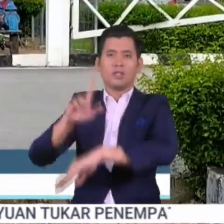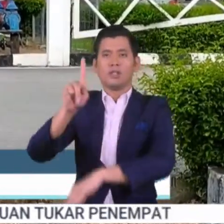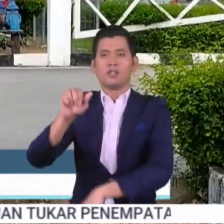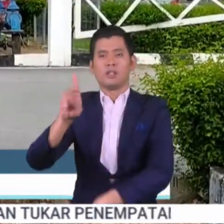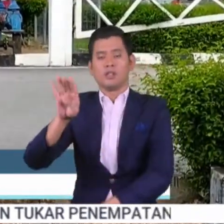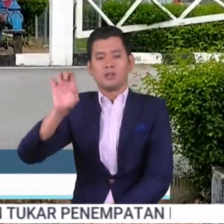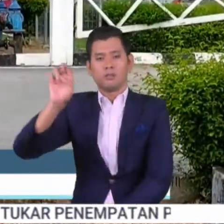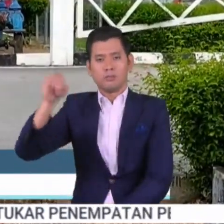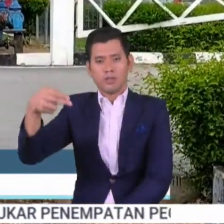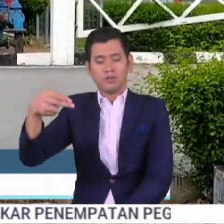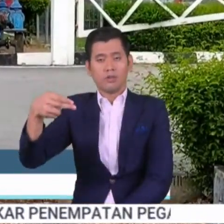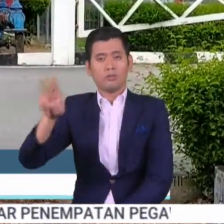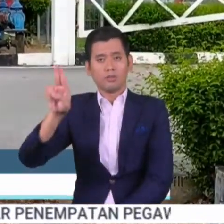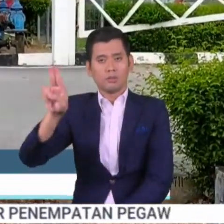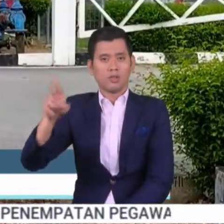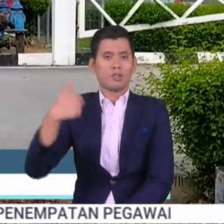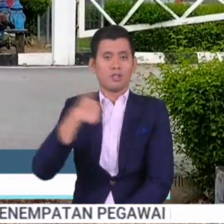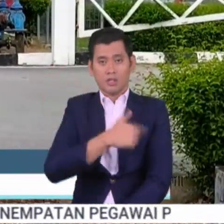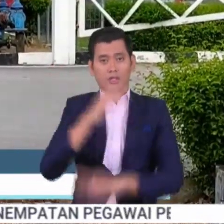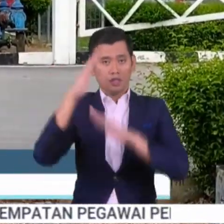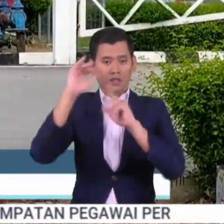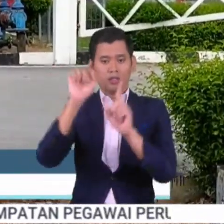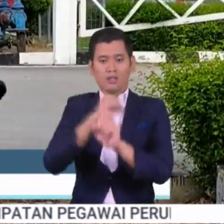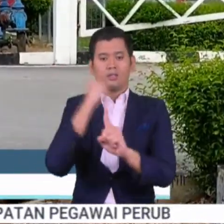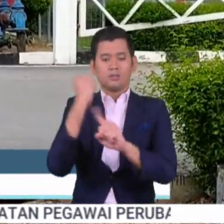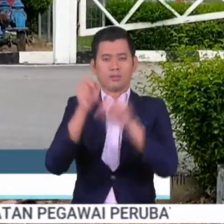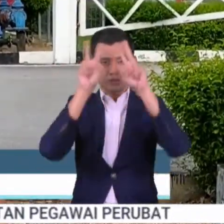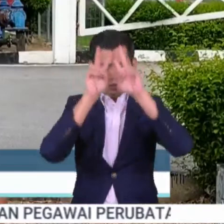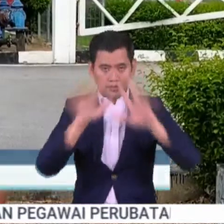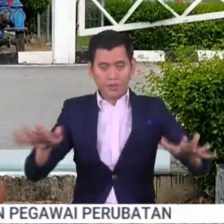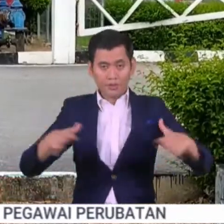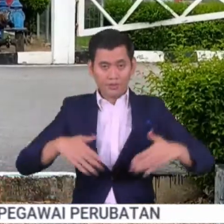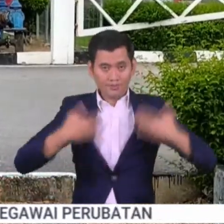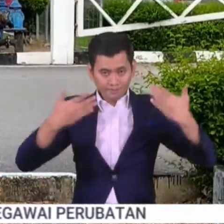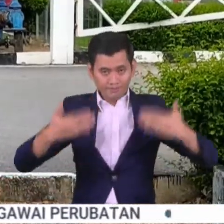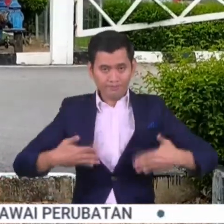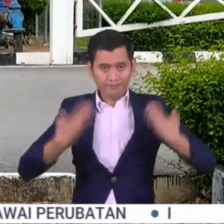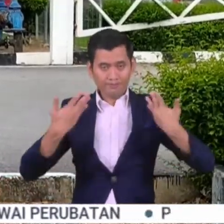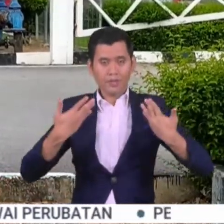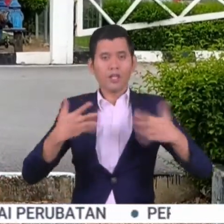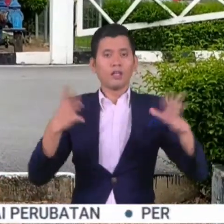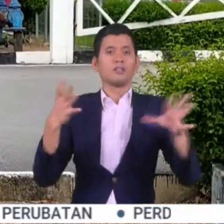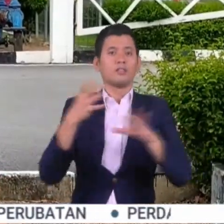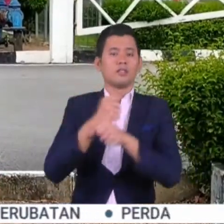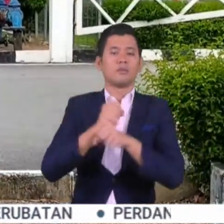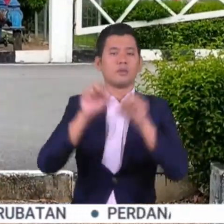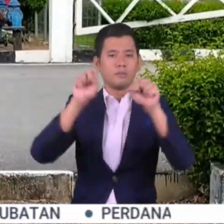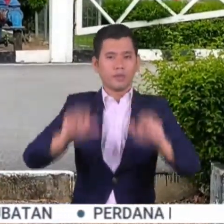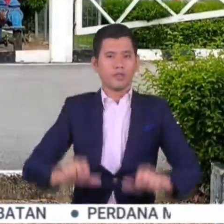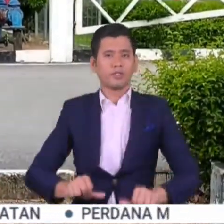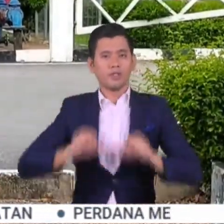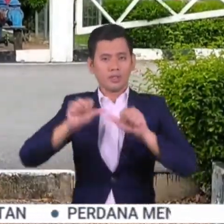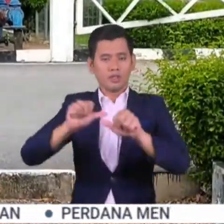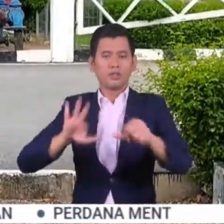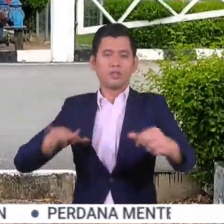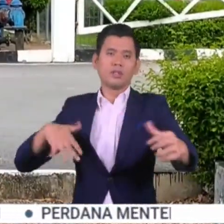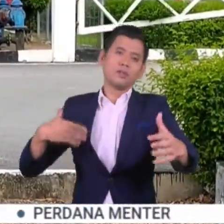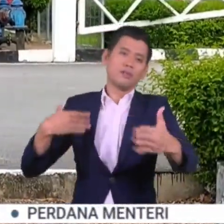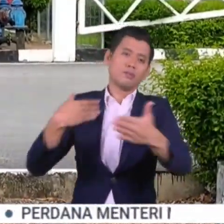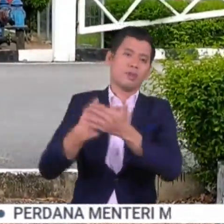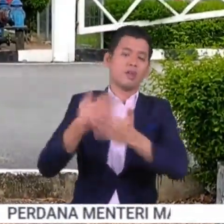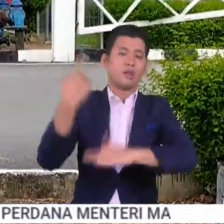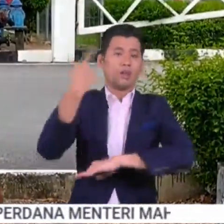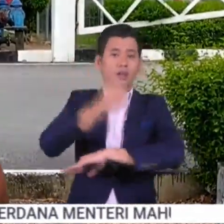secara kita mengharapkan suasana yang tenang, harmoni ini dapat diteruskan sehinggalah